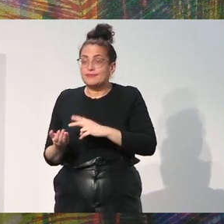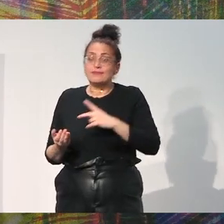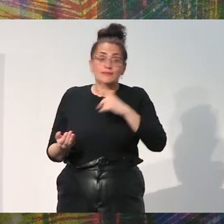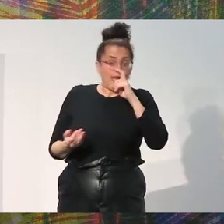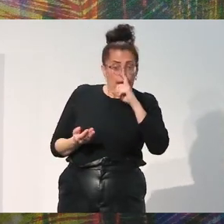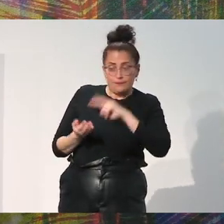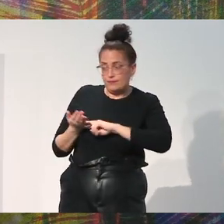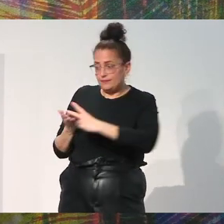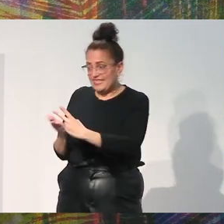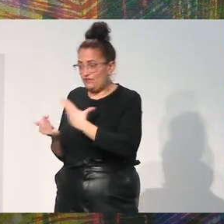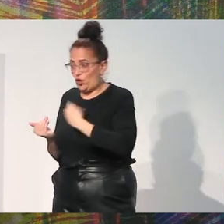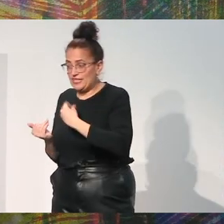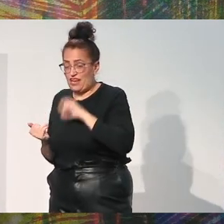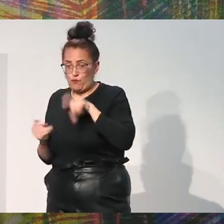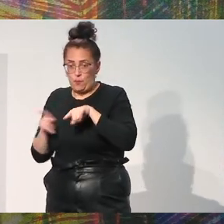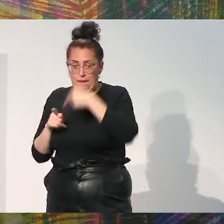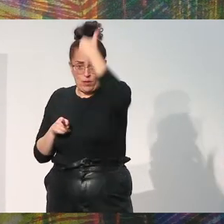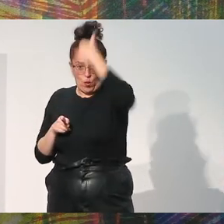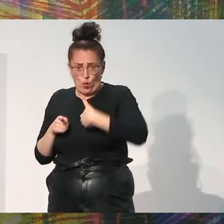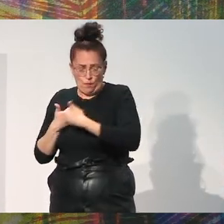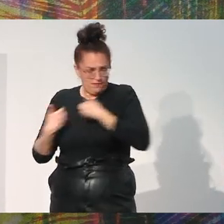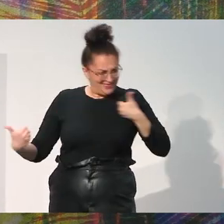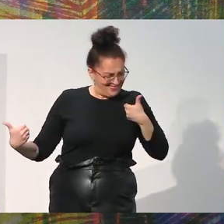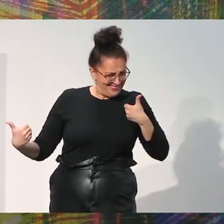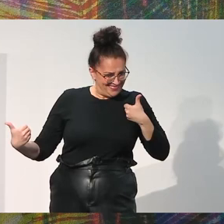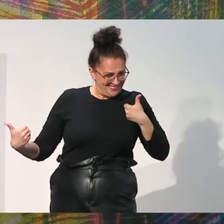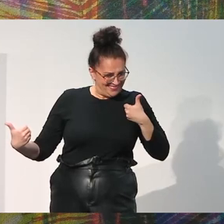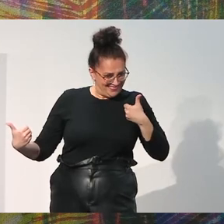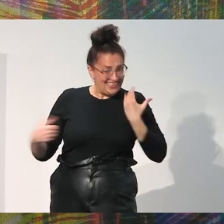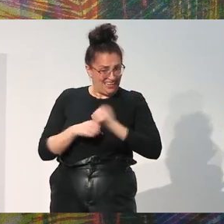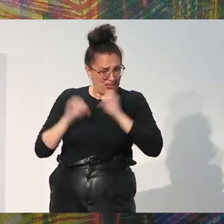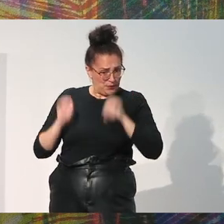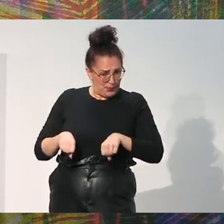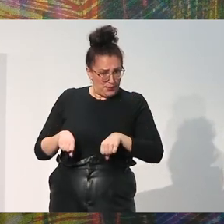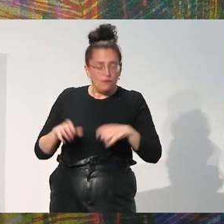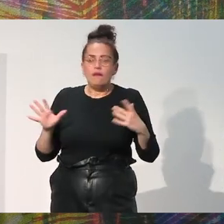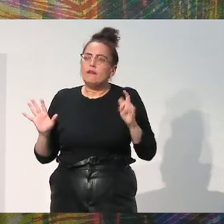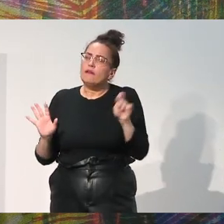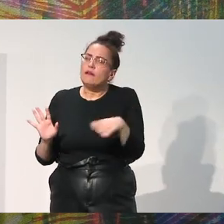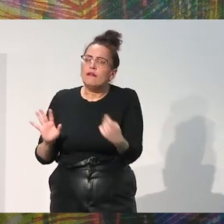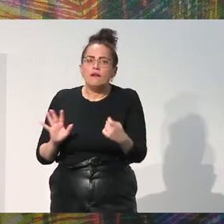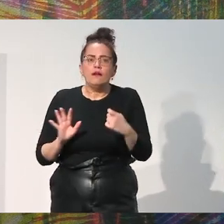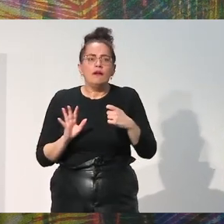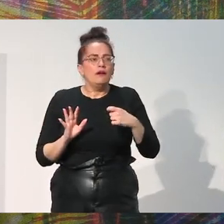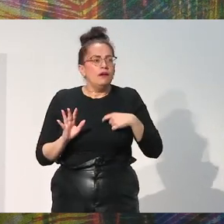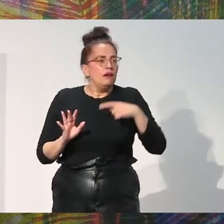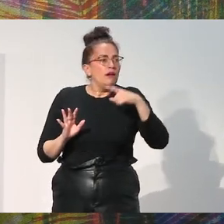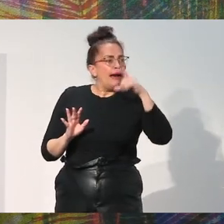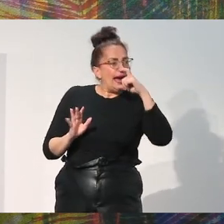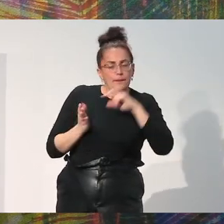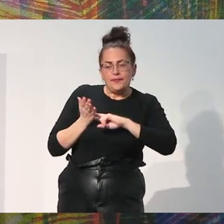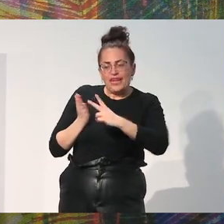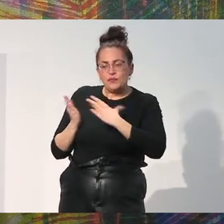vers le français dont je parle. Maintenant, c'est évidemment pas une traduction littérale, c'est une transposition,